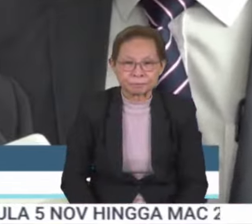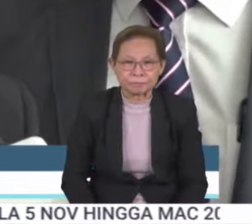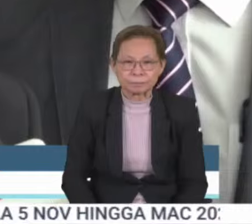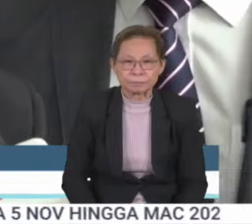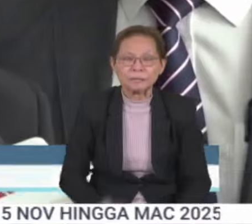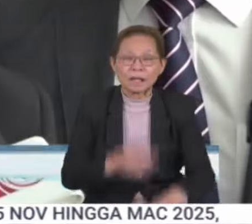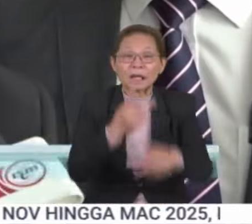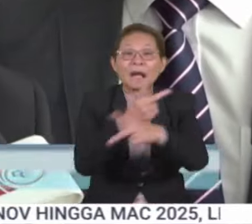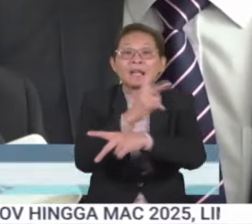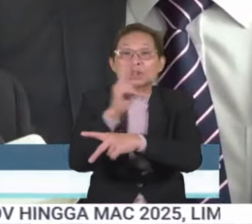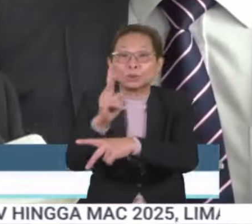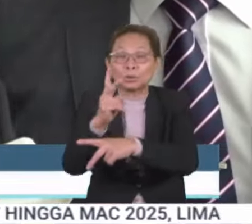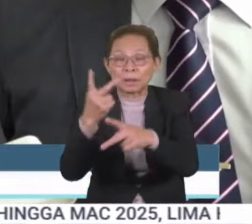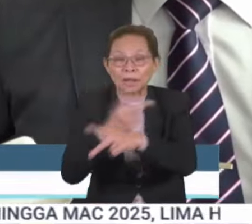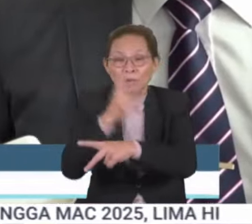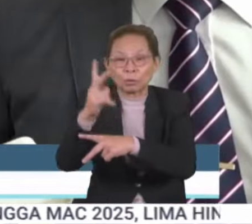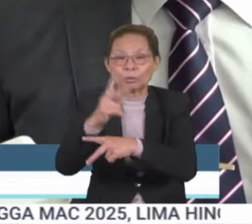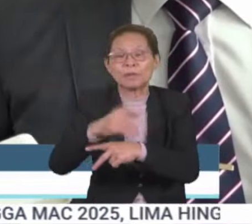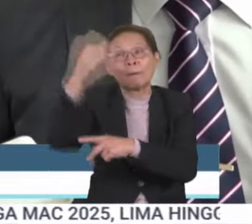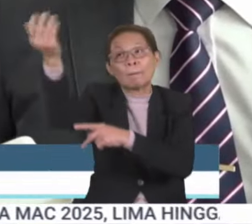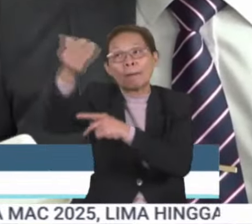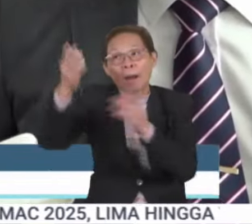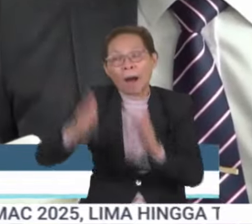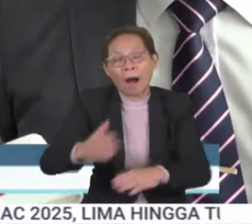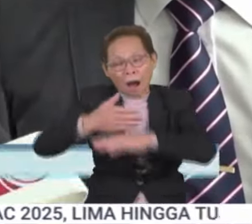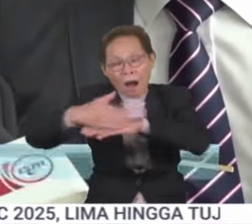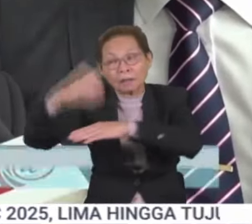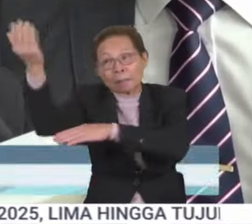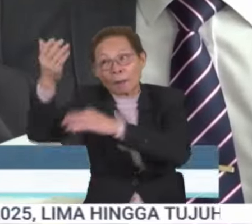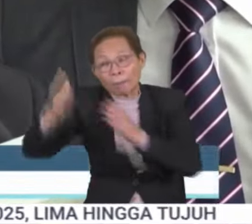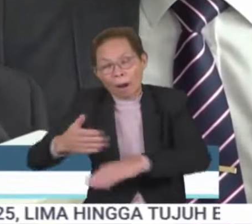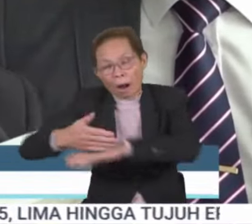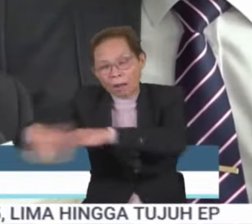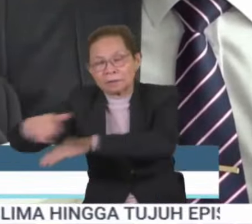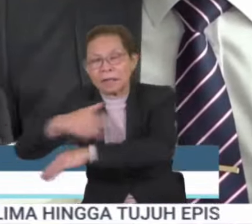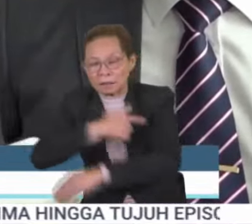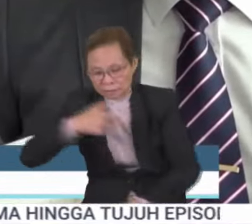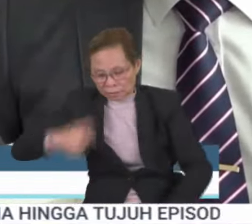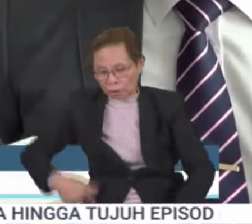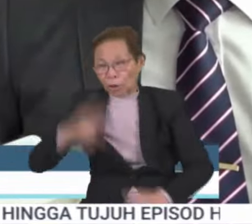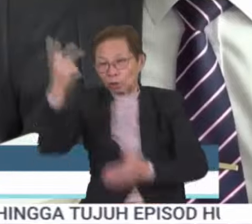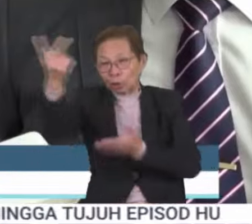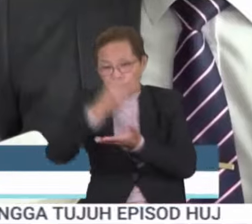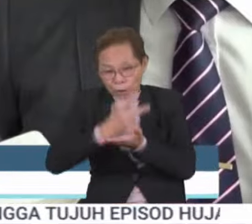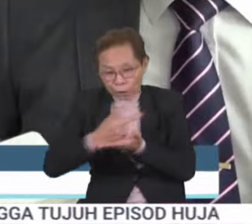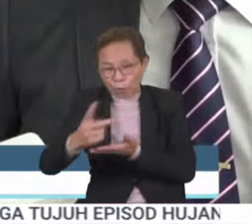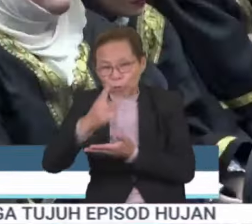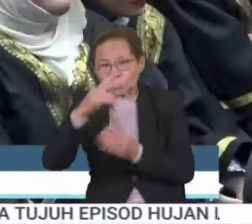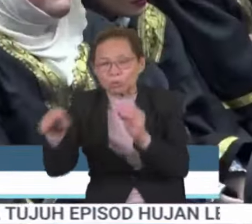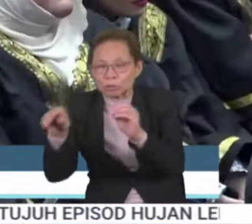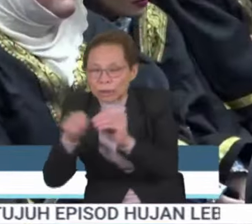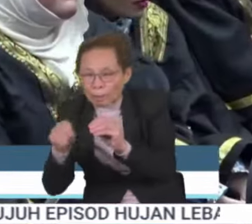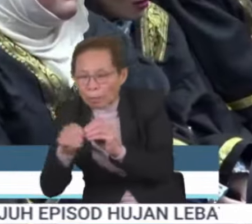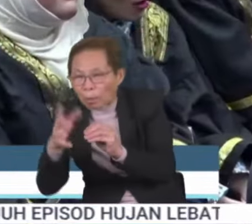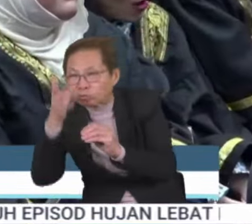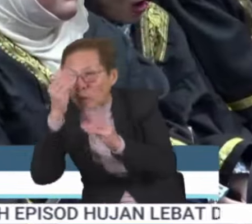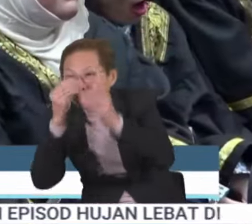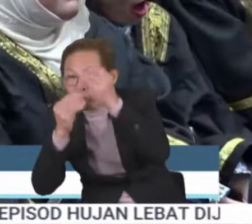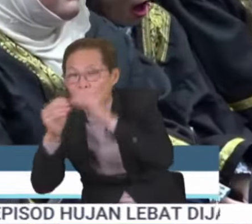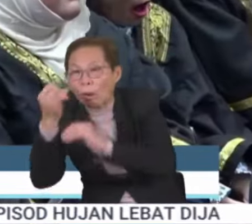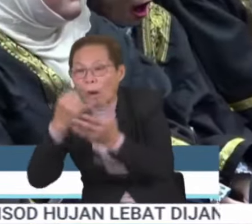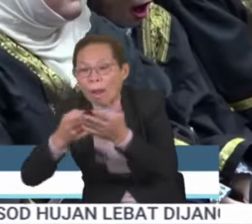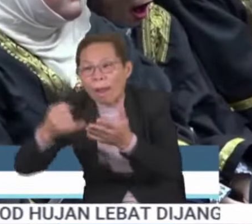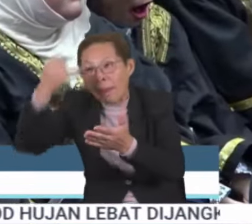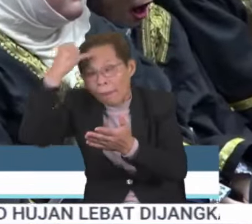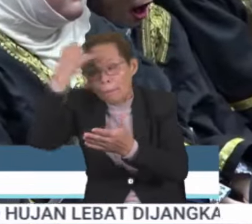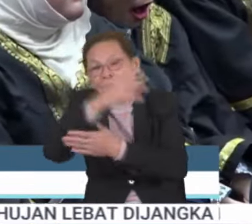kedua untuk kita hantar pelajar kita dan juga tenaga pengajar kita ke China selama dua minggu untuk mendapat pertambahan ilmu mereka di sana